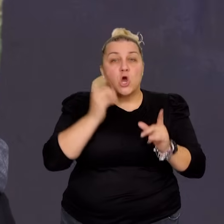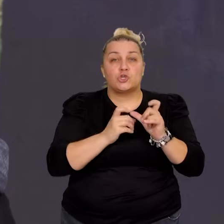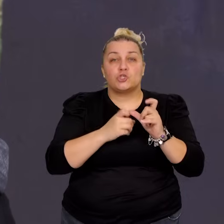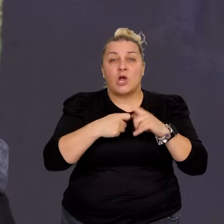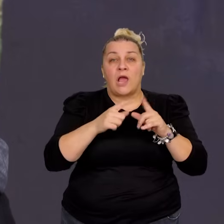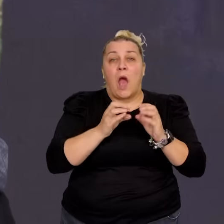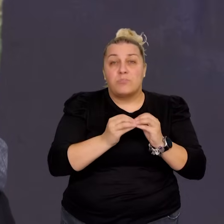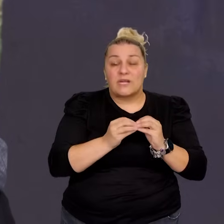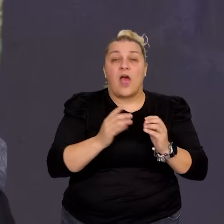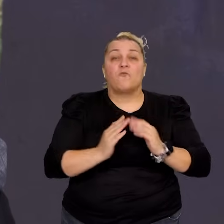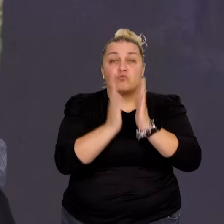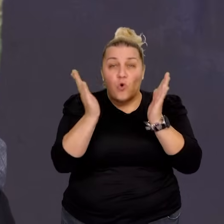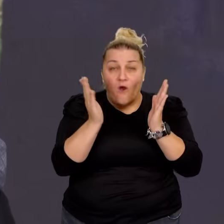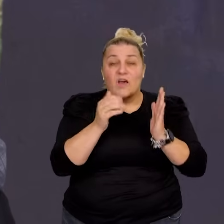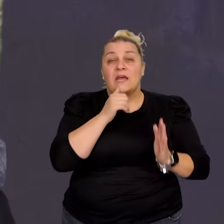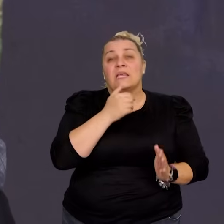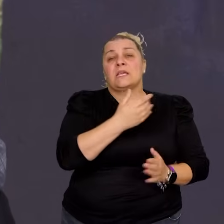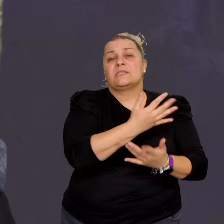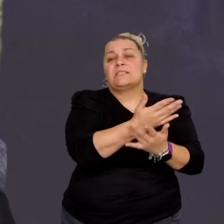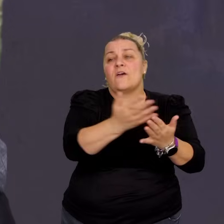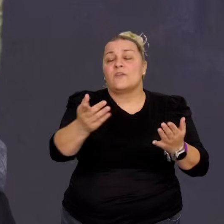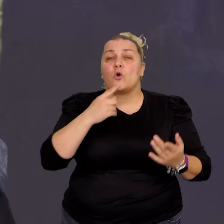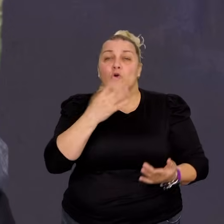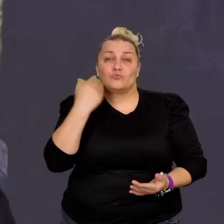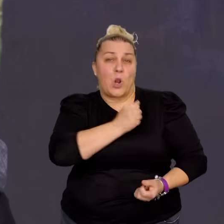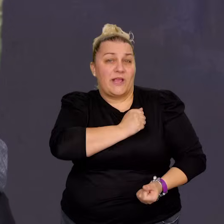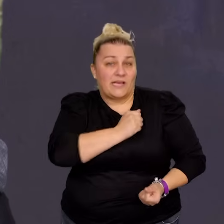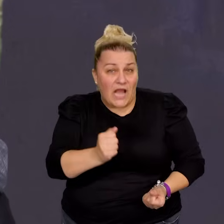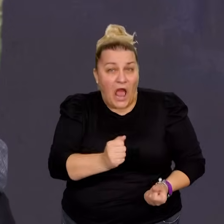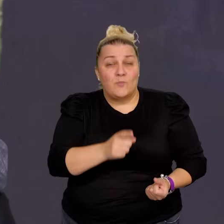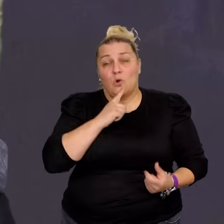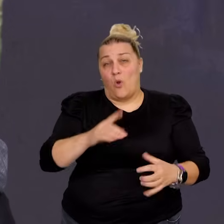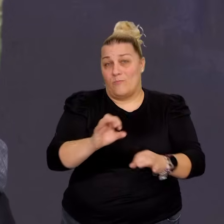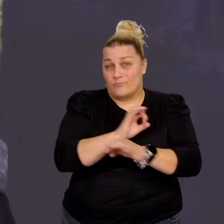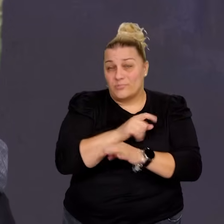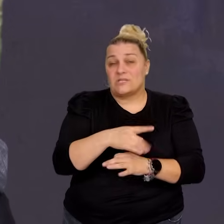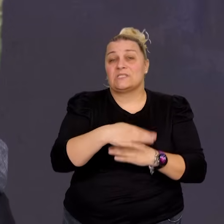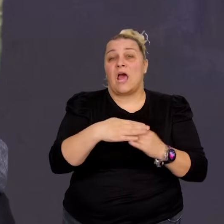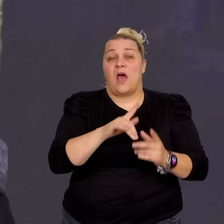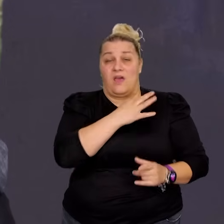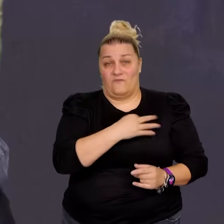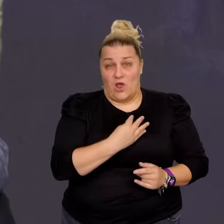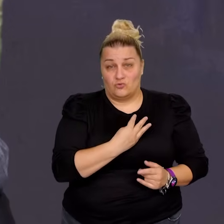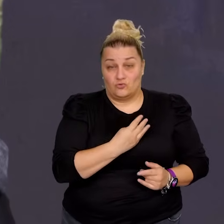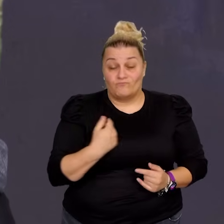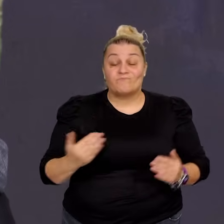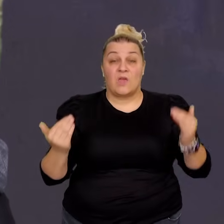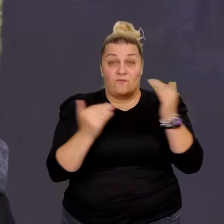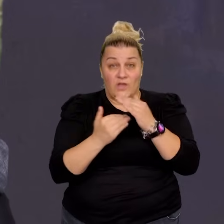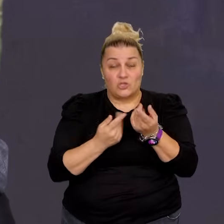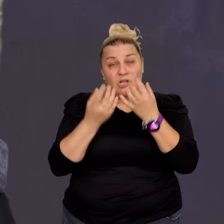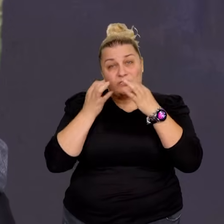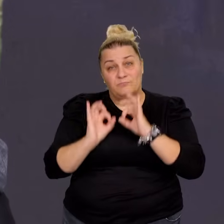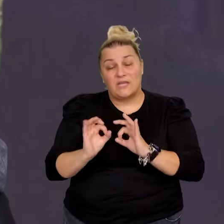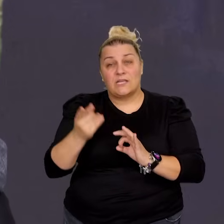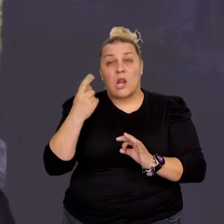sjećamo se Vukovara, sjećamo se svih onih hrabrih sinova koji su dali život na oltar domovine Hrvatske. Večeras specijalno,